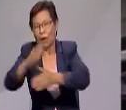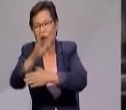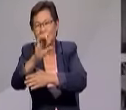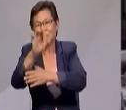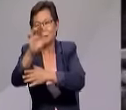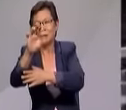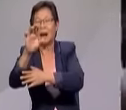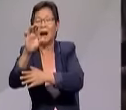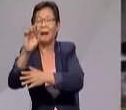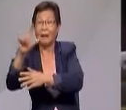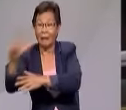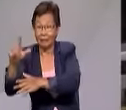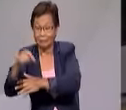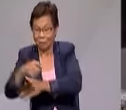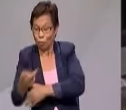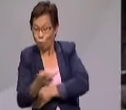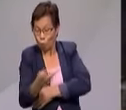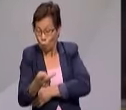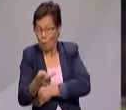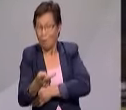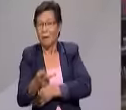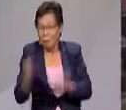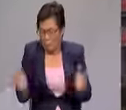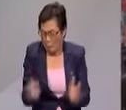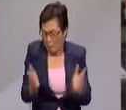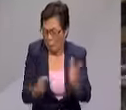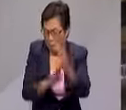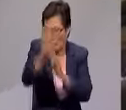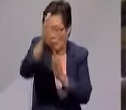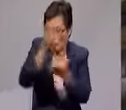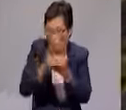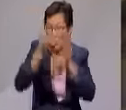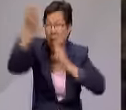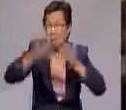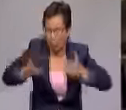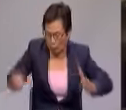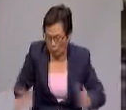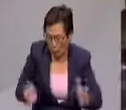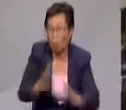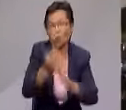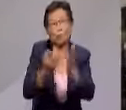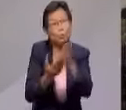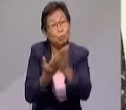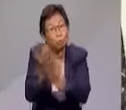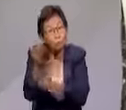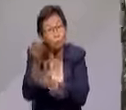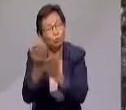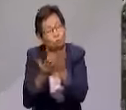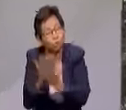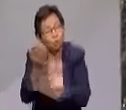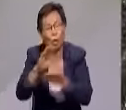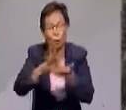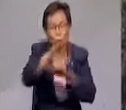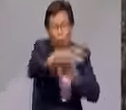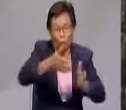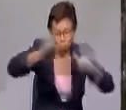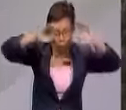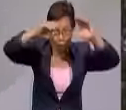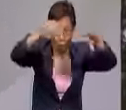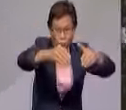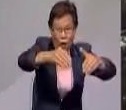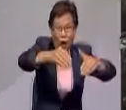Pantai Timur ECRL akan menggalakkan lagi pertumbuhan ekonomi negara. Ini secara tidak langsung menggalakkan pelabur fokus